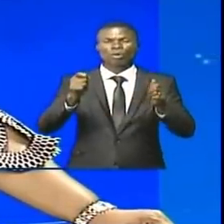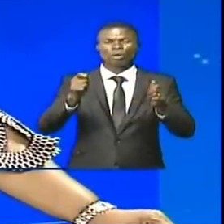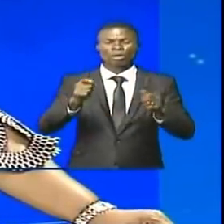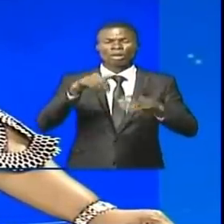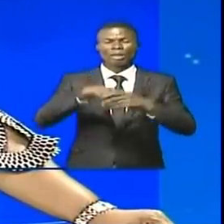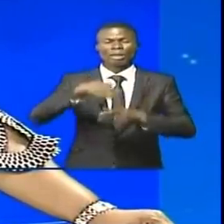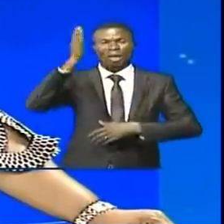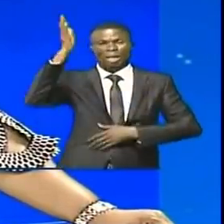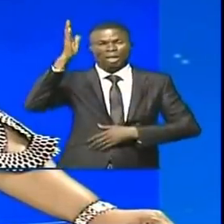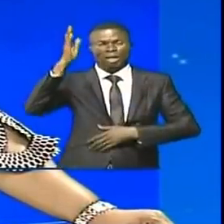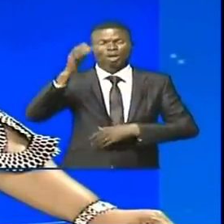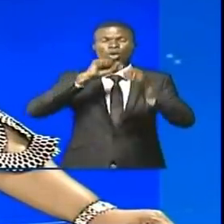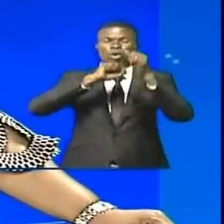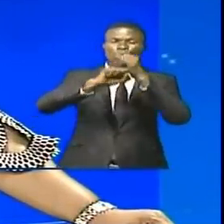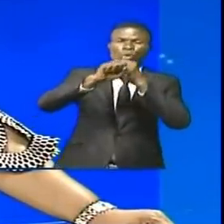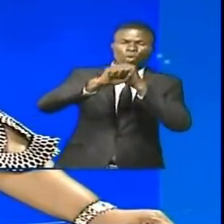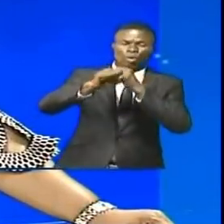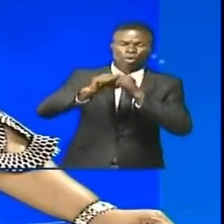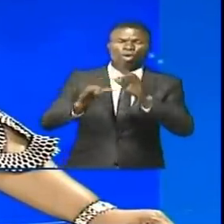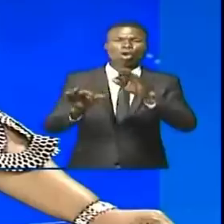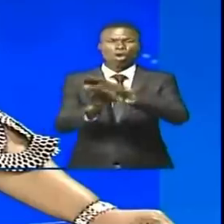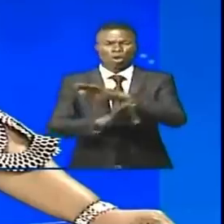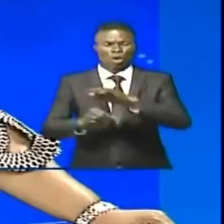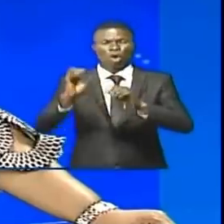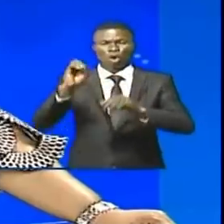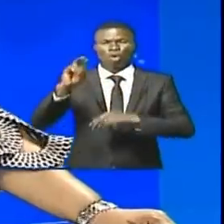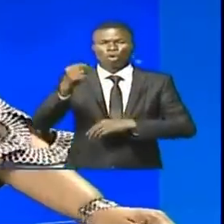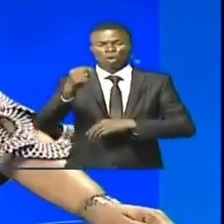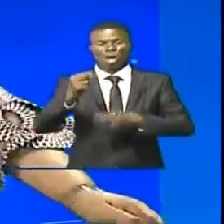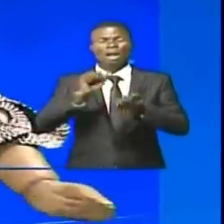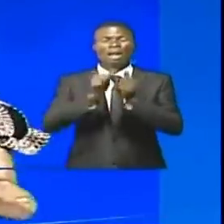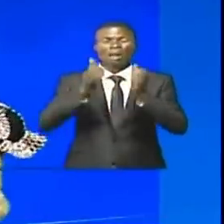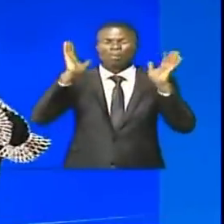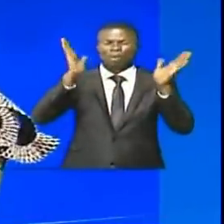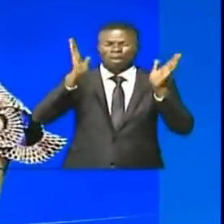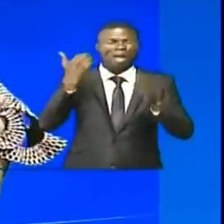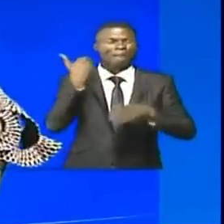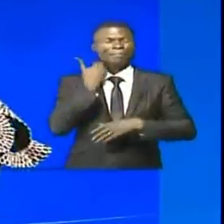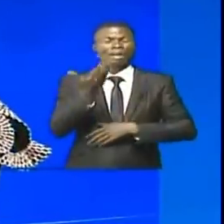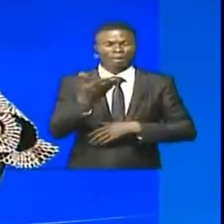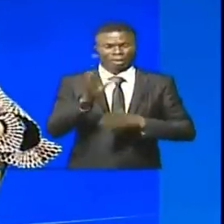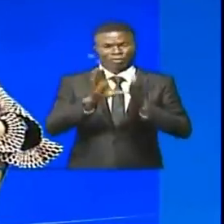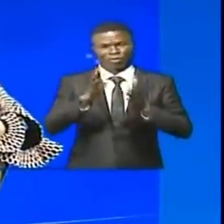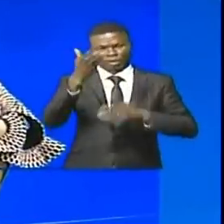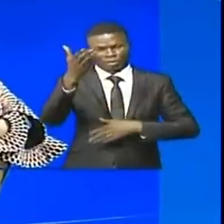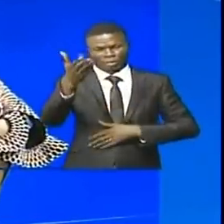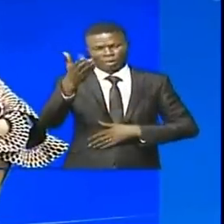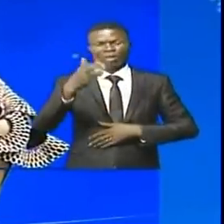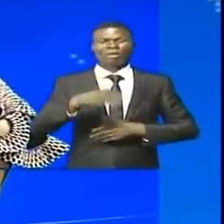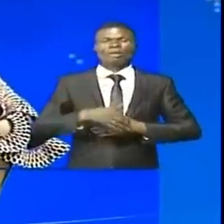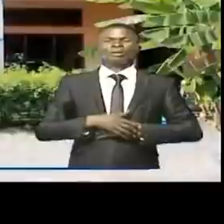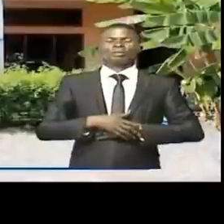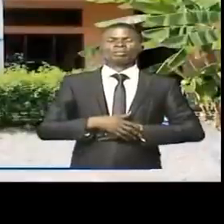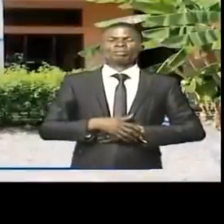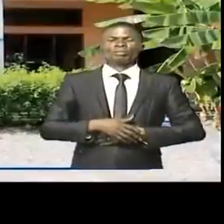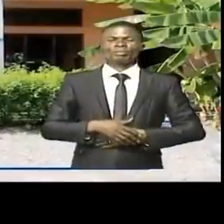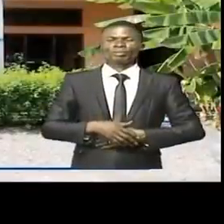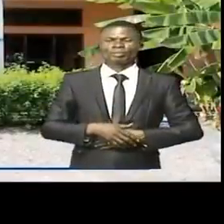d'une conférence sensibilisation cette fondation a démontré le danger de cette maladie diane ballack un beau reportage